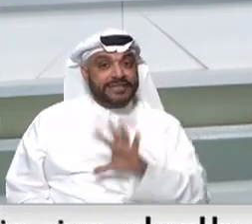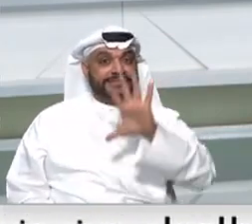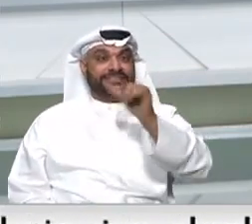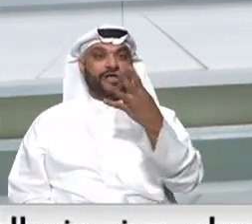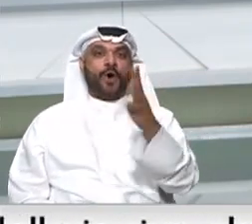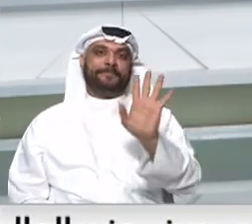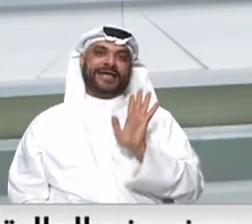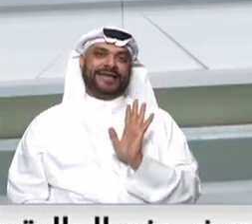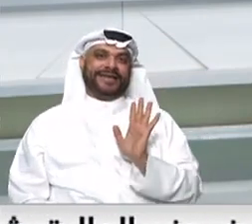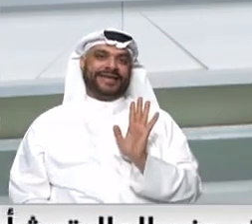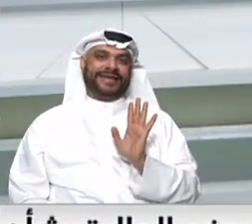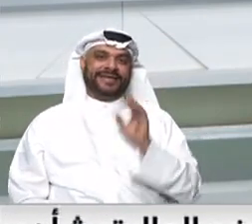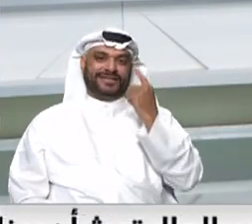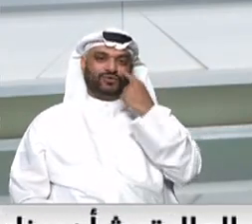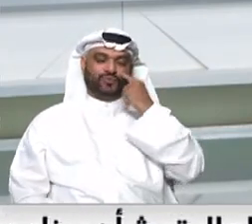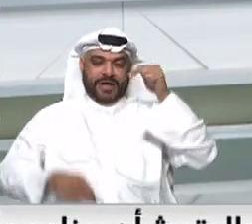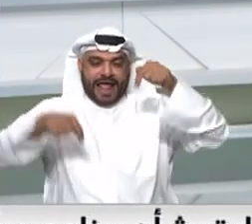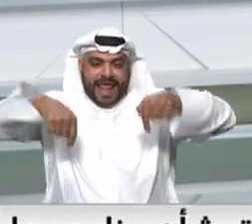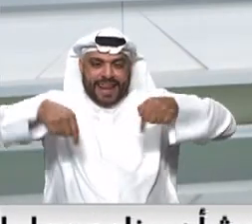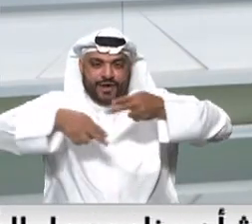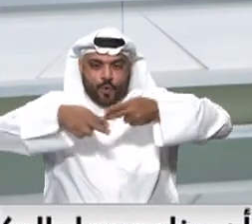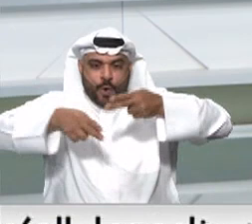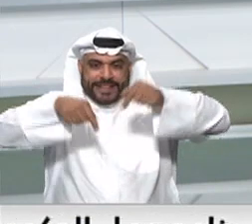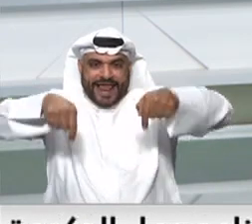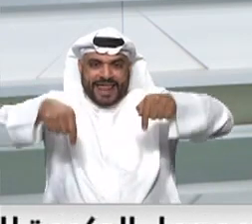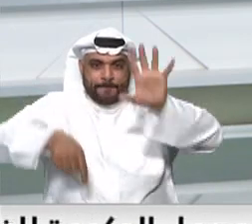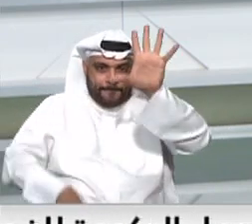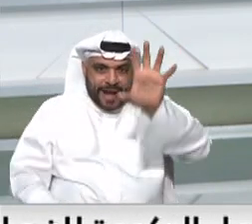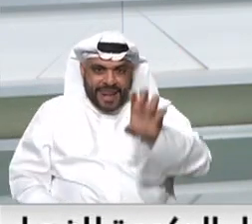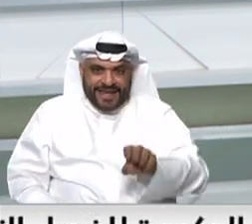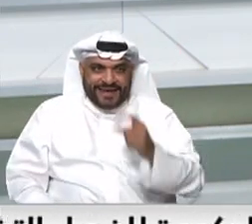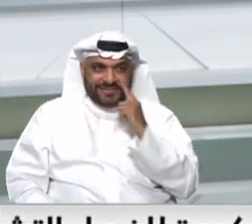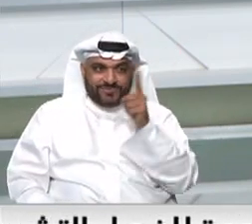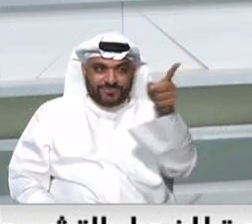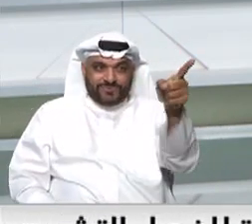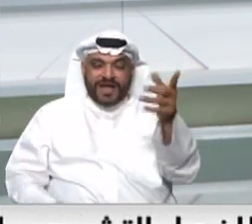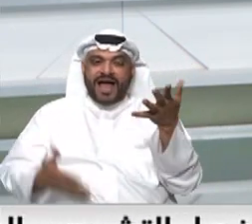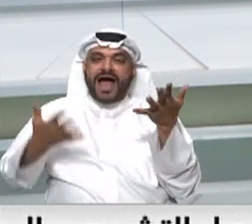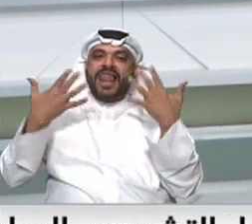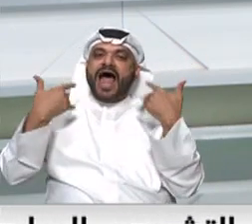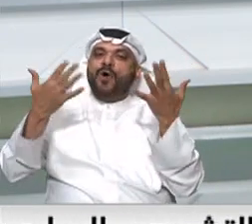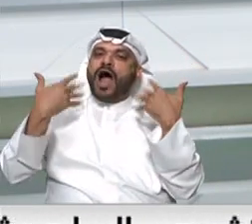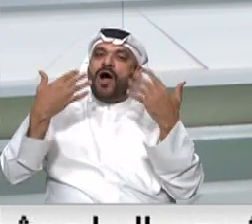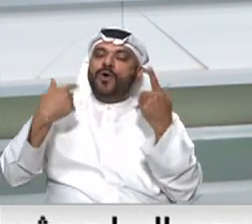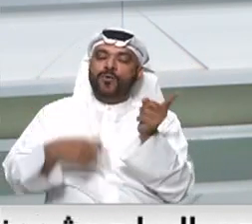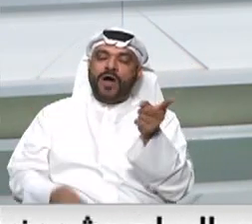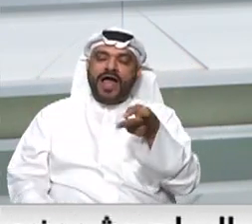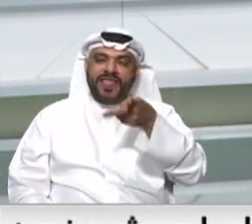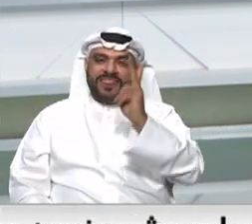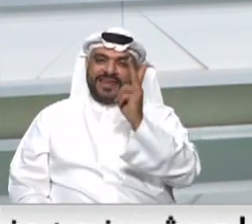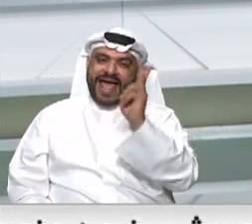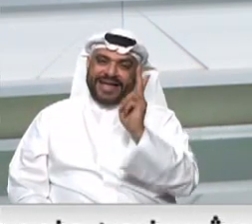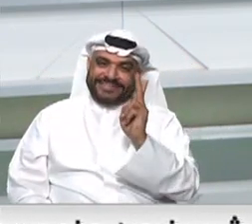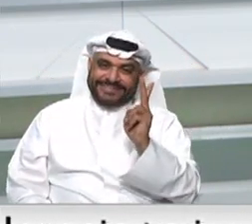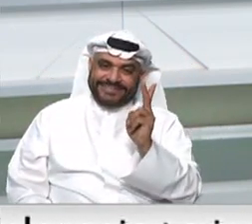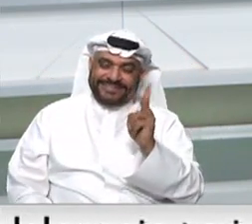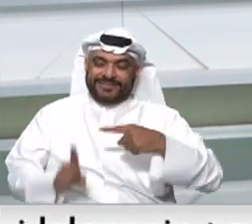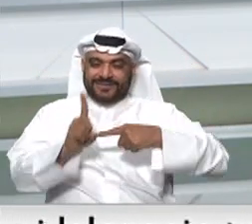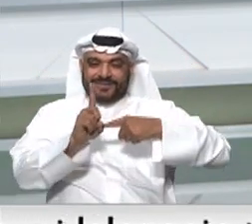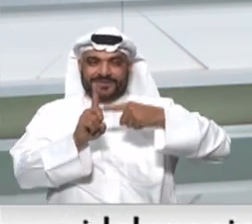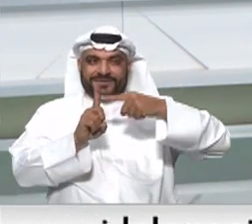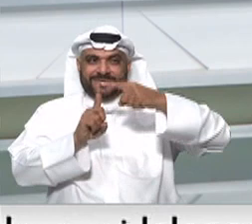المناطق تعرف على اجواءنا اكثر حاليا الهواء نشط على فترات سرعه الرياح حاليا 12 كيلو متر في الساعه درجه الحراره حاليا 40 درجه مئويه